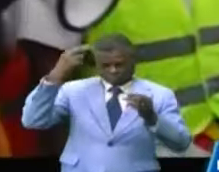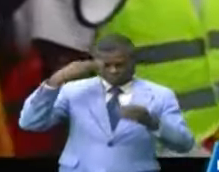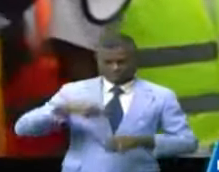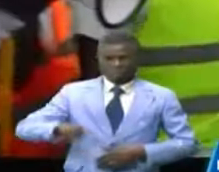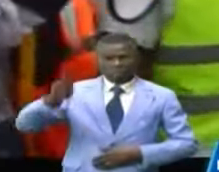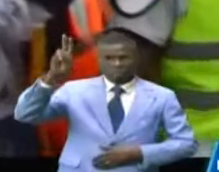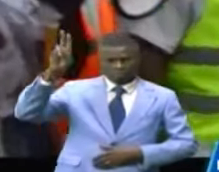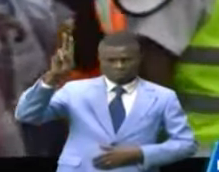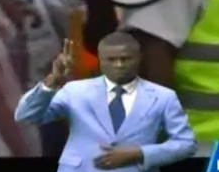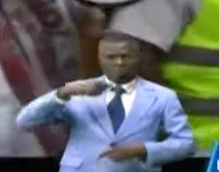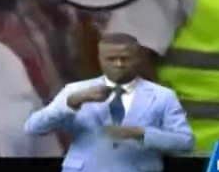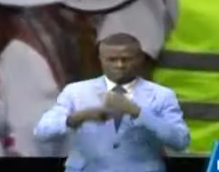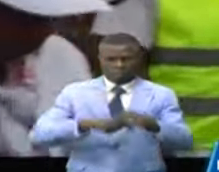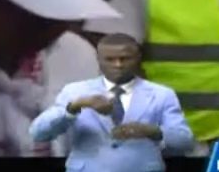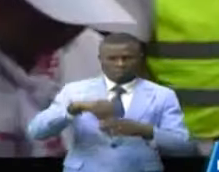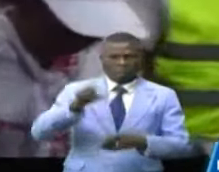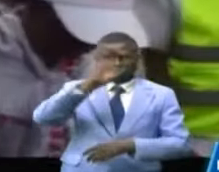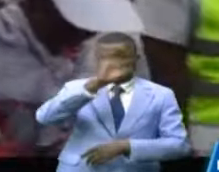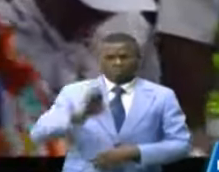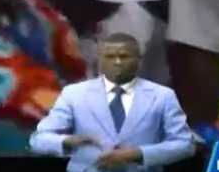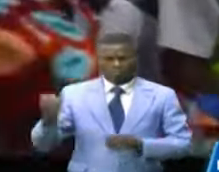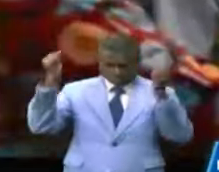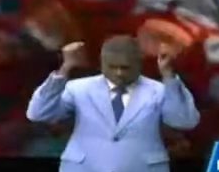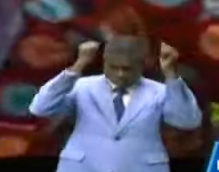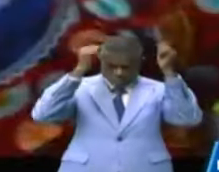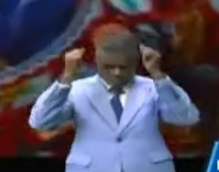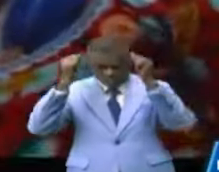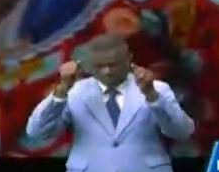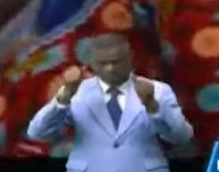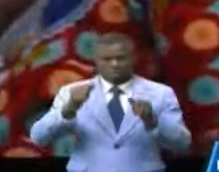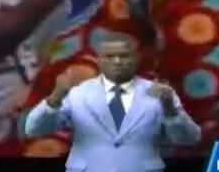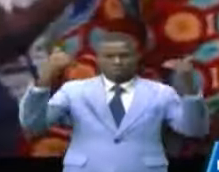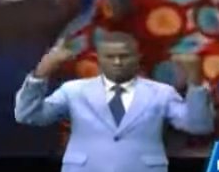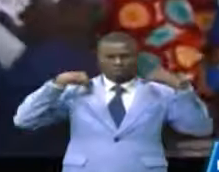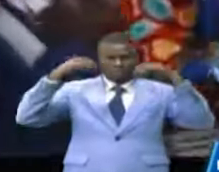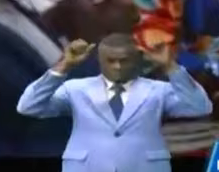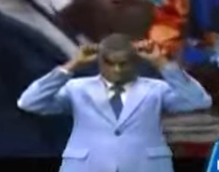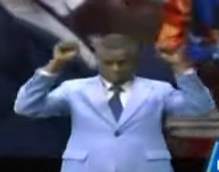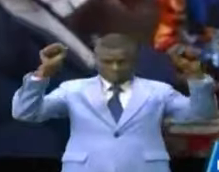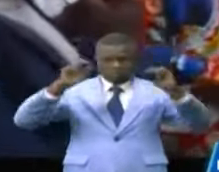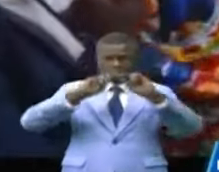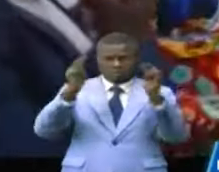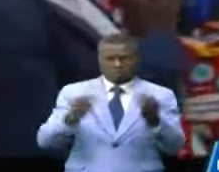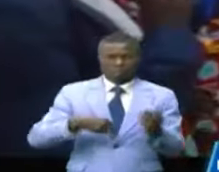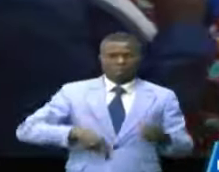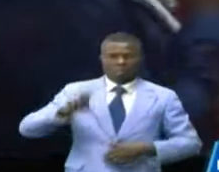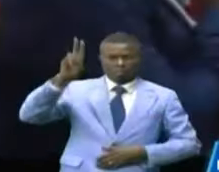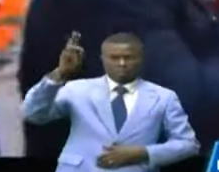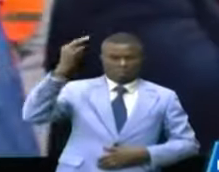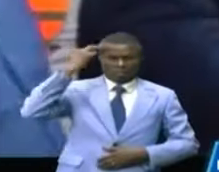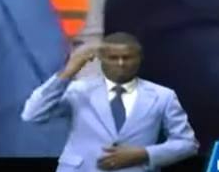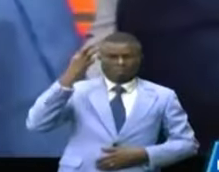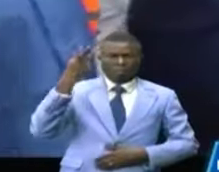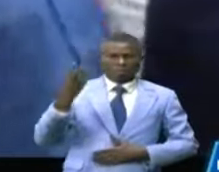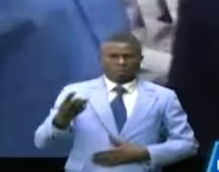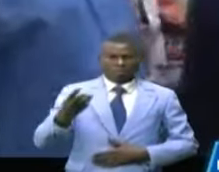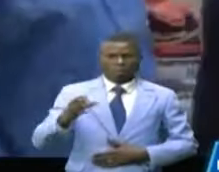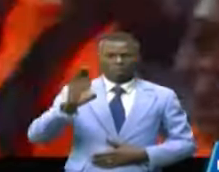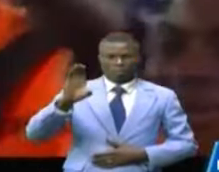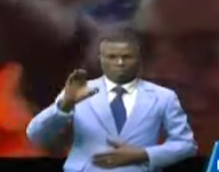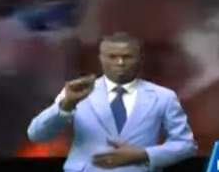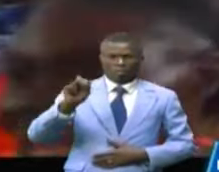a fait son entrée dans la commune de Maluku. À sa tête, la présidente cellulaire de l'UDPS Massina 3, Karine